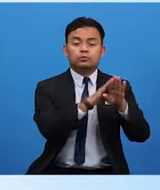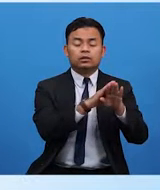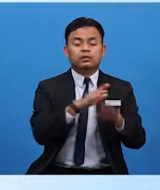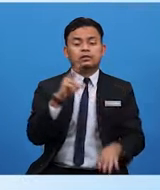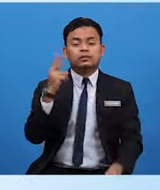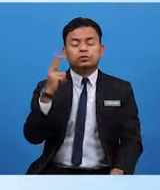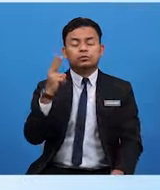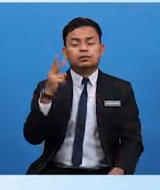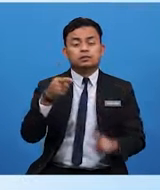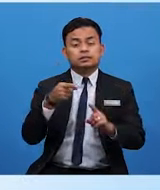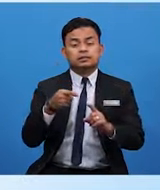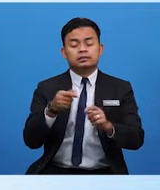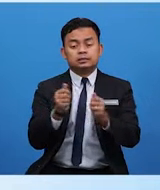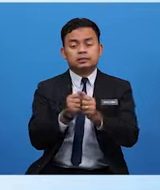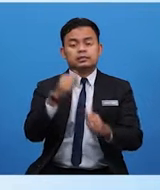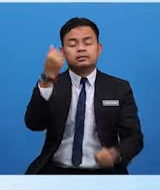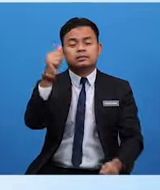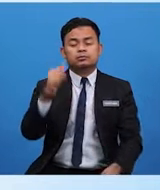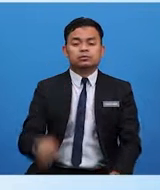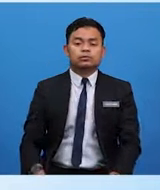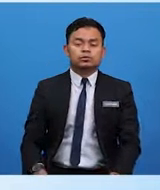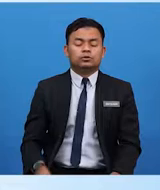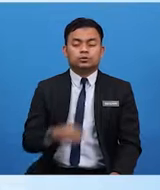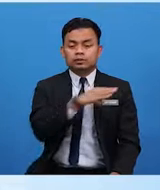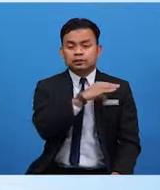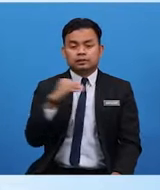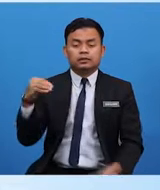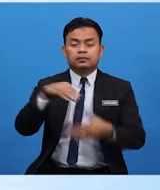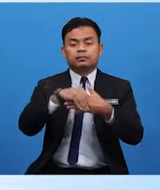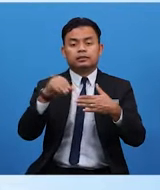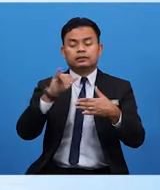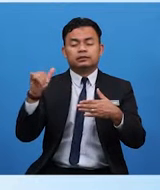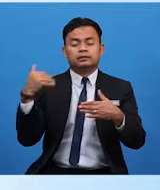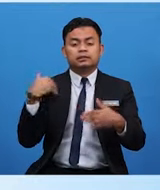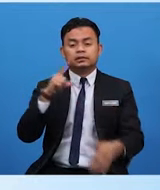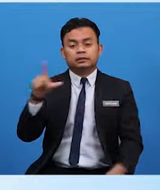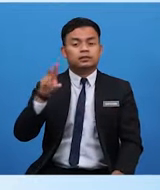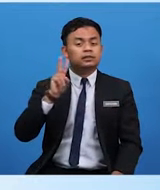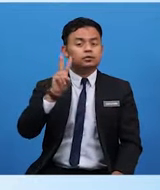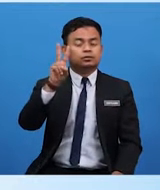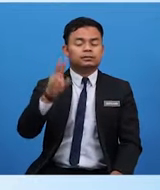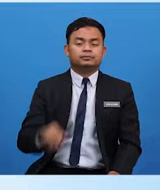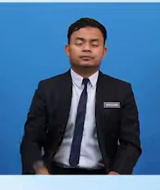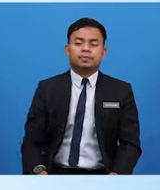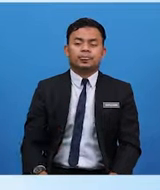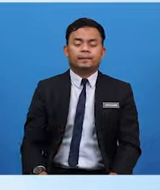12 dengan 10 dan baginya adalah dua